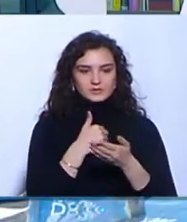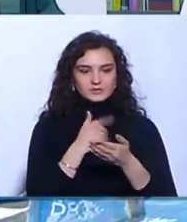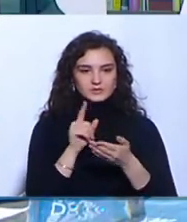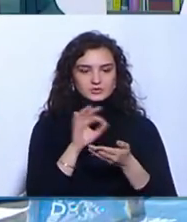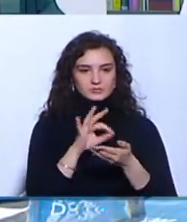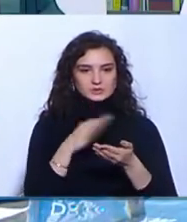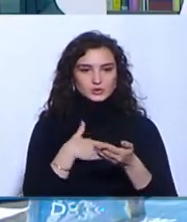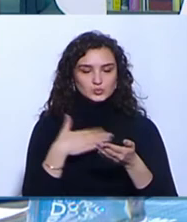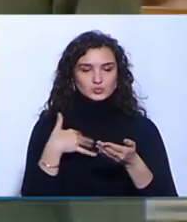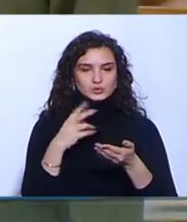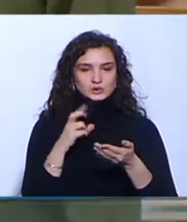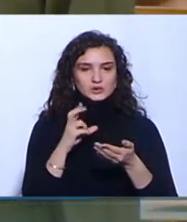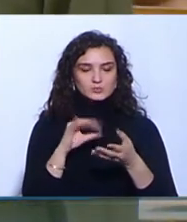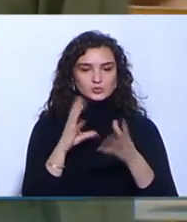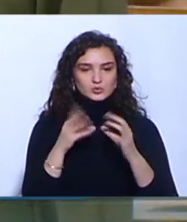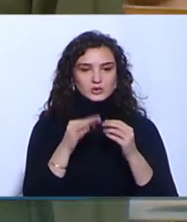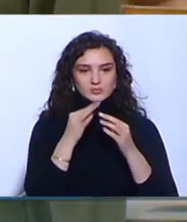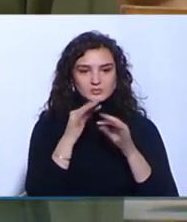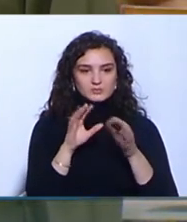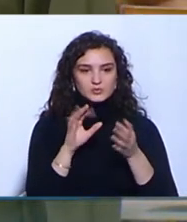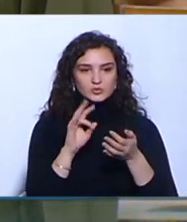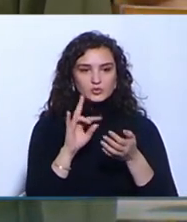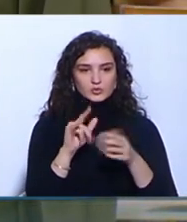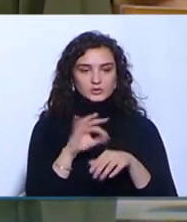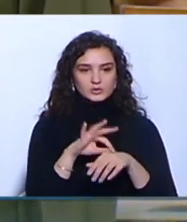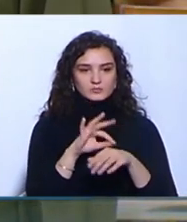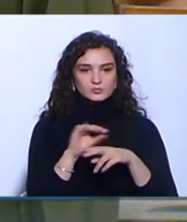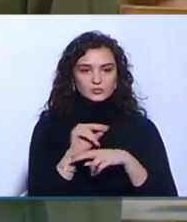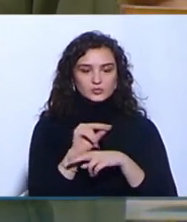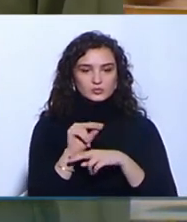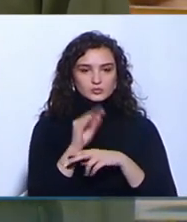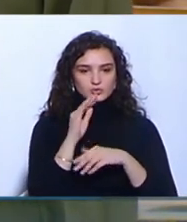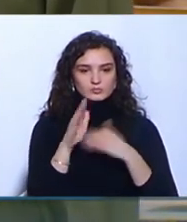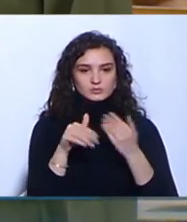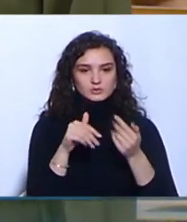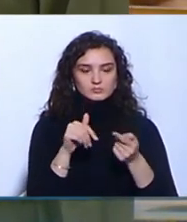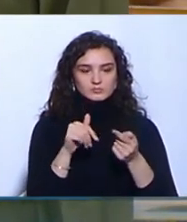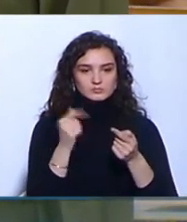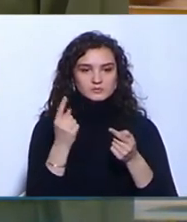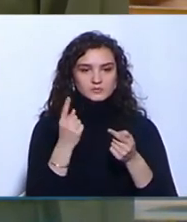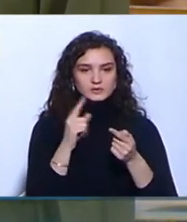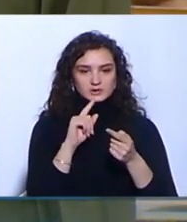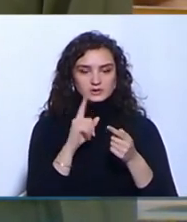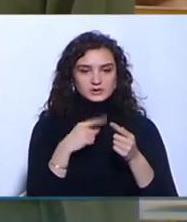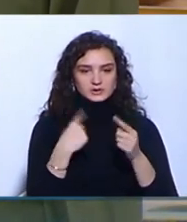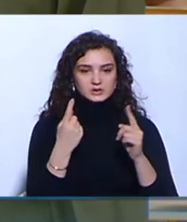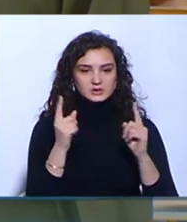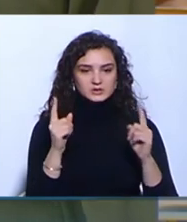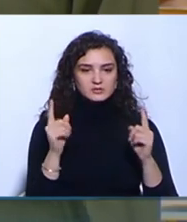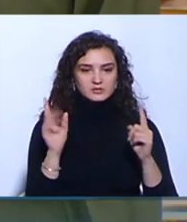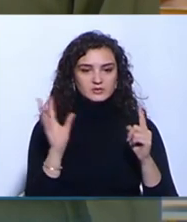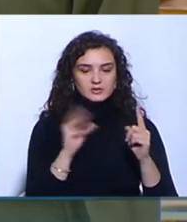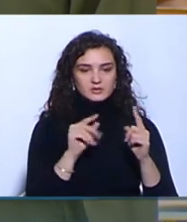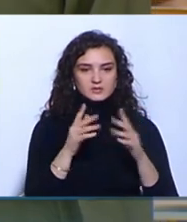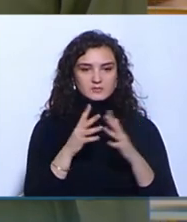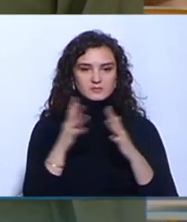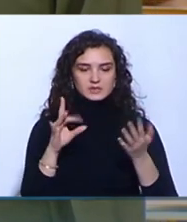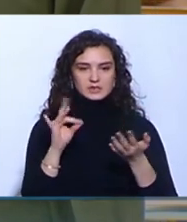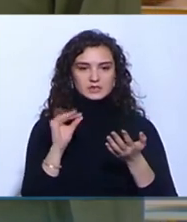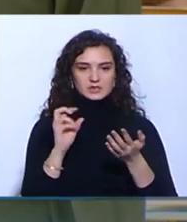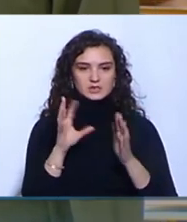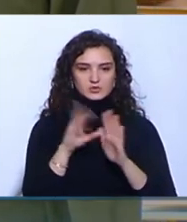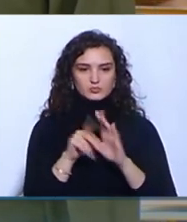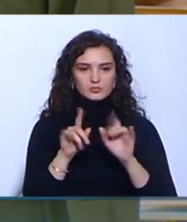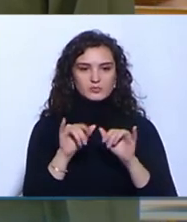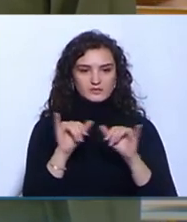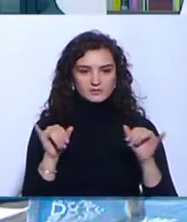შეეხება ძუძუს კიბოს შემდგომი და საერთოდ ნებისმიერი ონკოლოგიური დაავადების მკურნალობის შემდგომ ლიმფედემებს? პირველი წელი არის ყველაზე მეტი რისკი შემცველი,